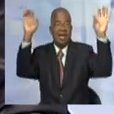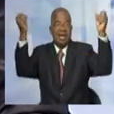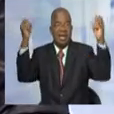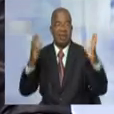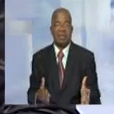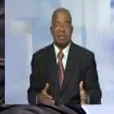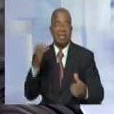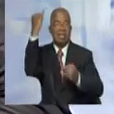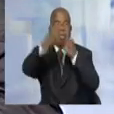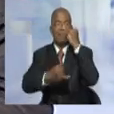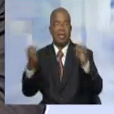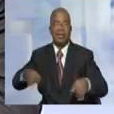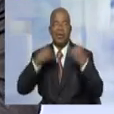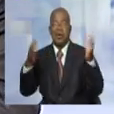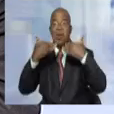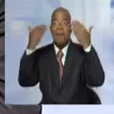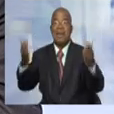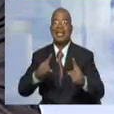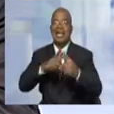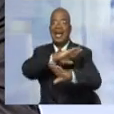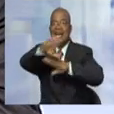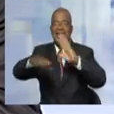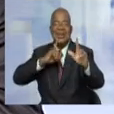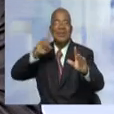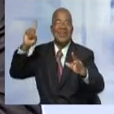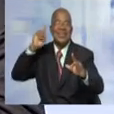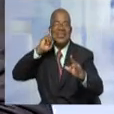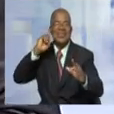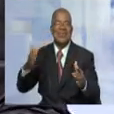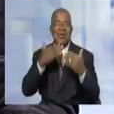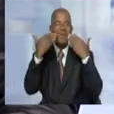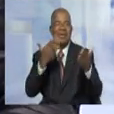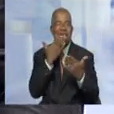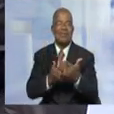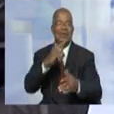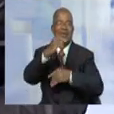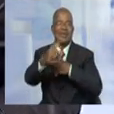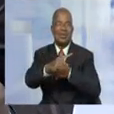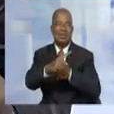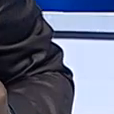Et c'est la fin de cette édition. Merci de l'avoir suivi. Restez avec nous sur RTI 1.